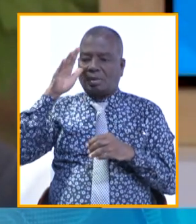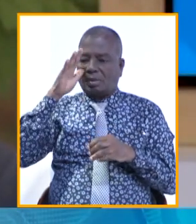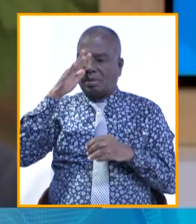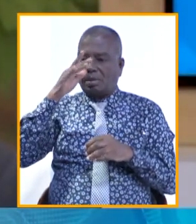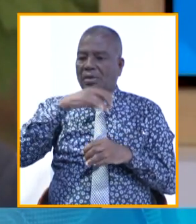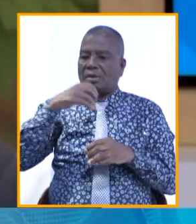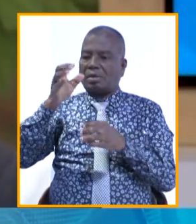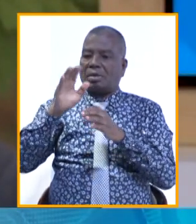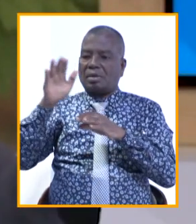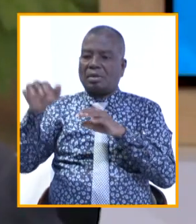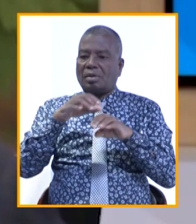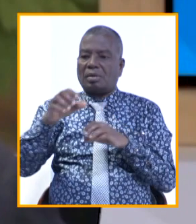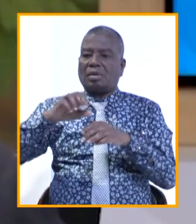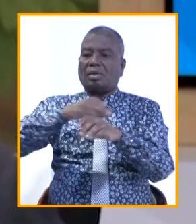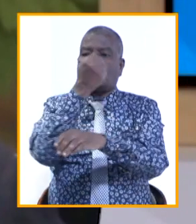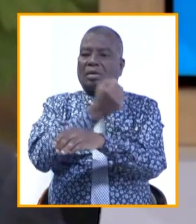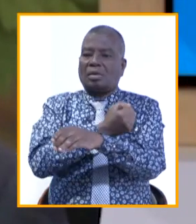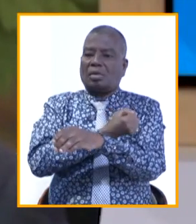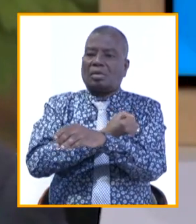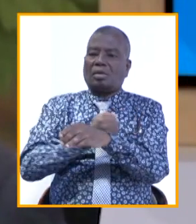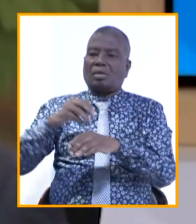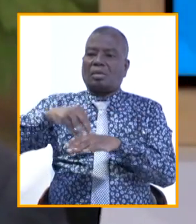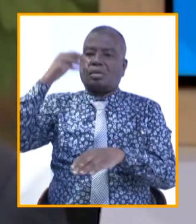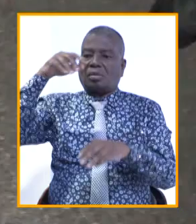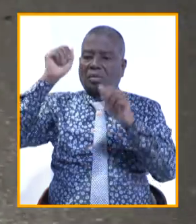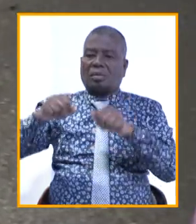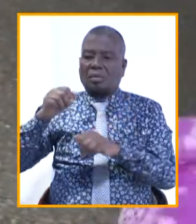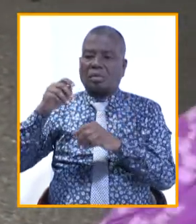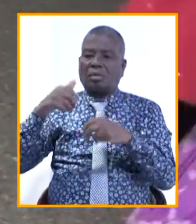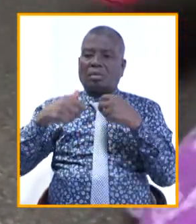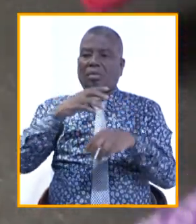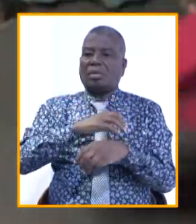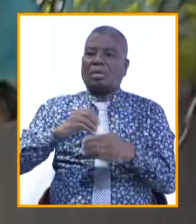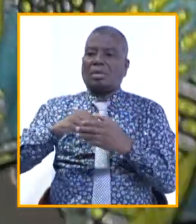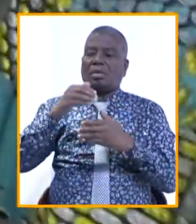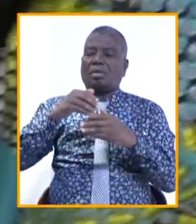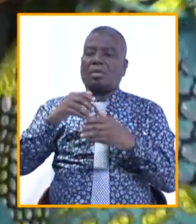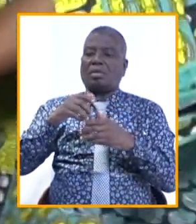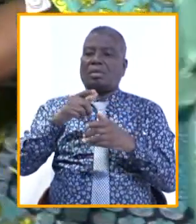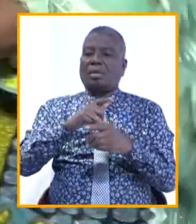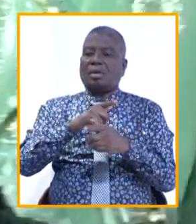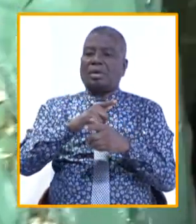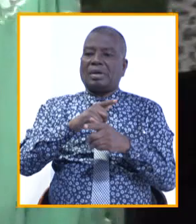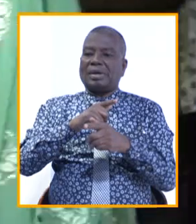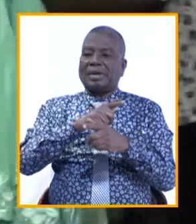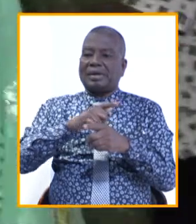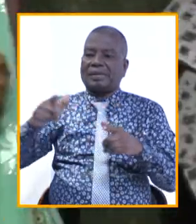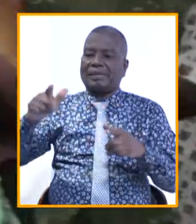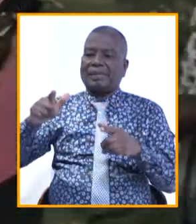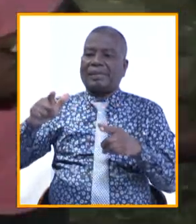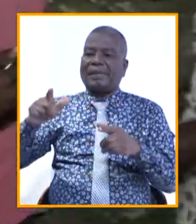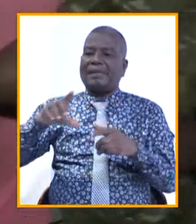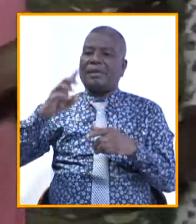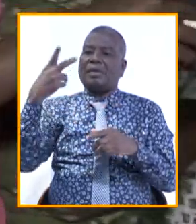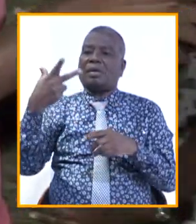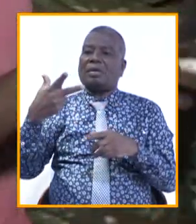fais appel aux autorités maliennes pour que ce problème puisse se résoudre. Après la libération des trois femmes soldats du groupe, ces derniers